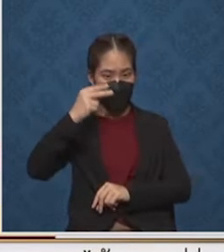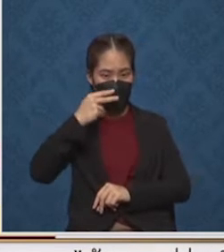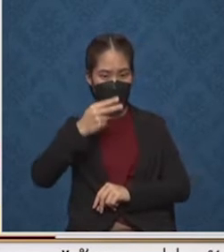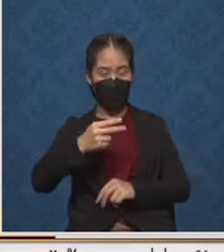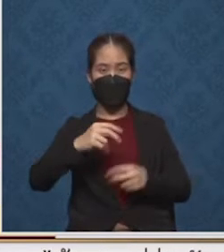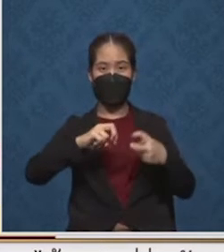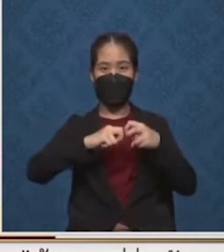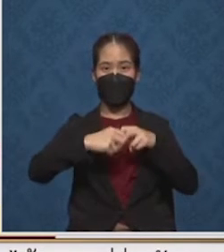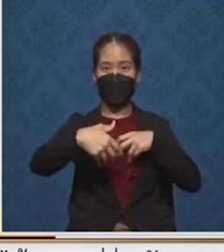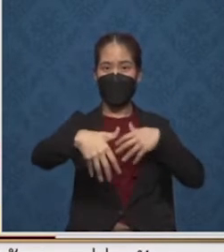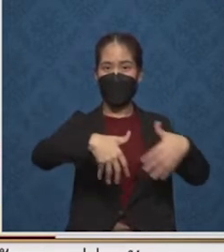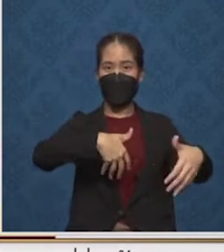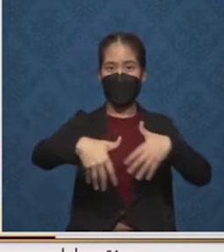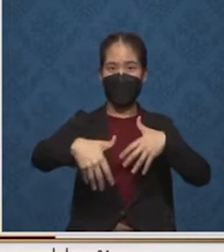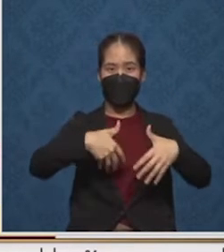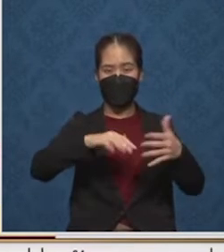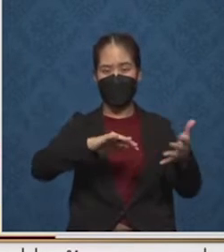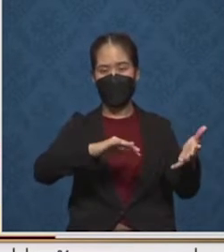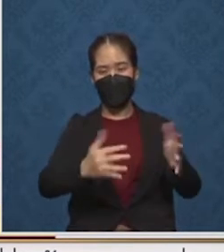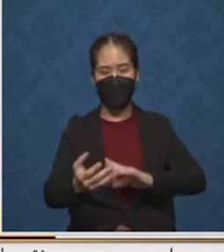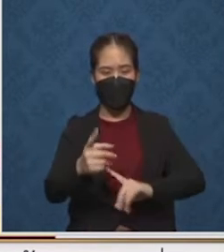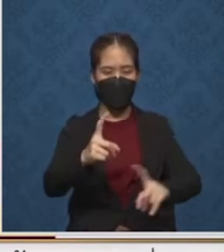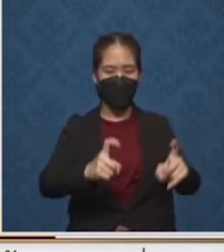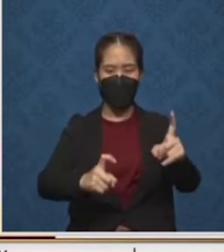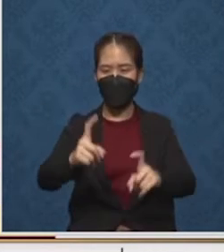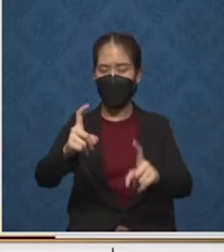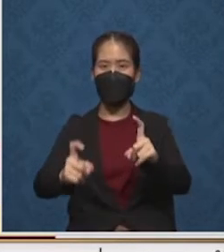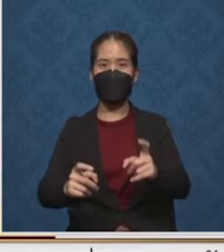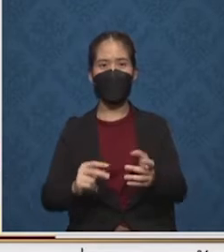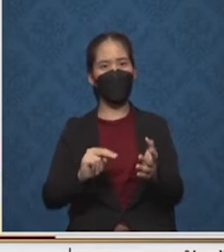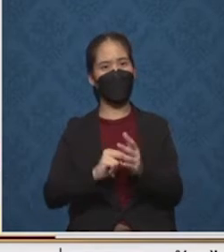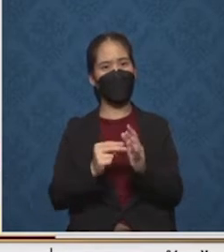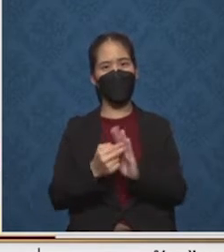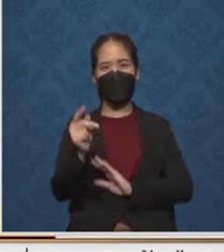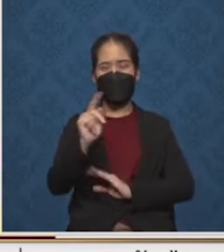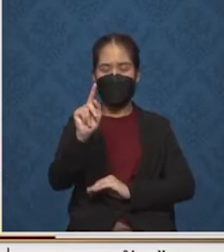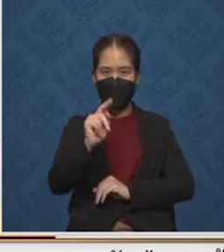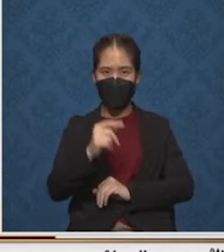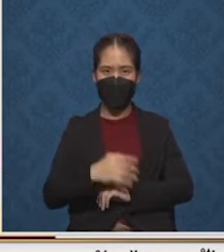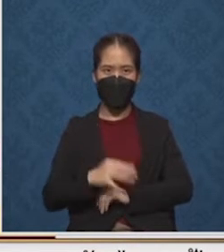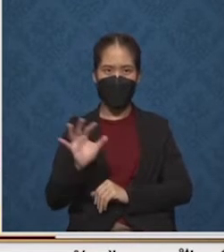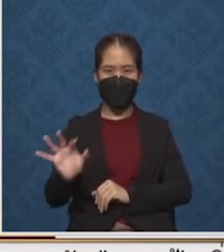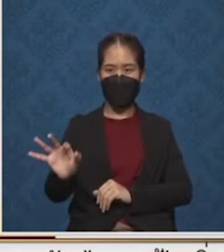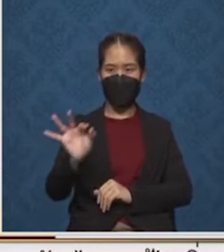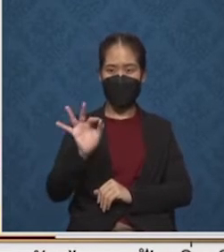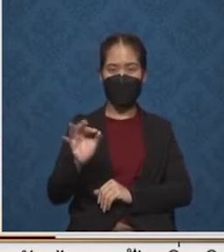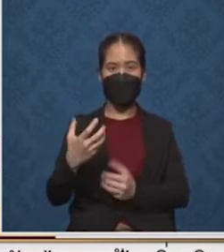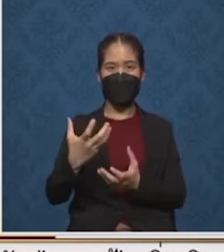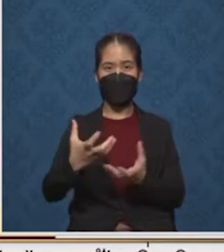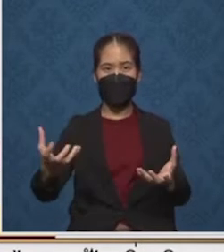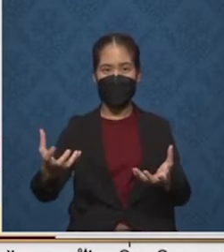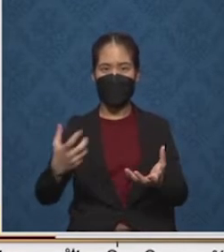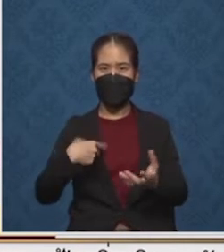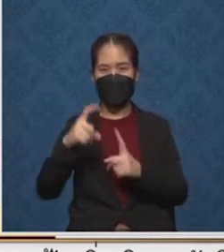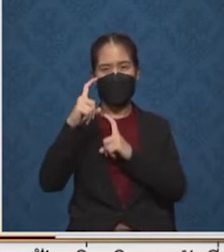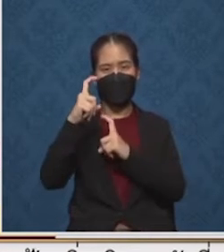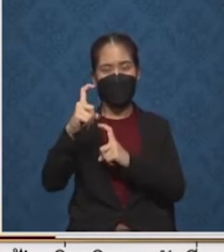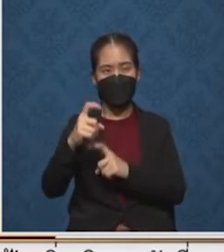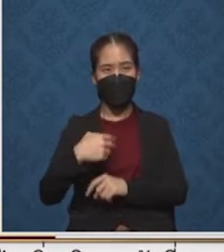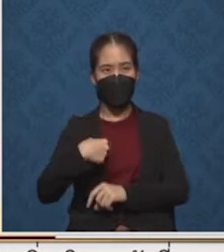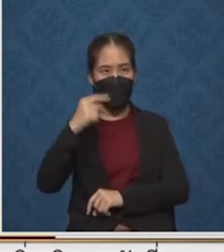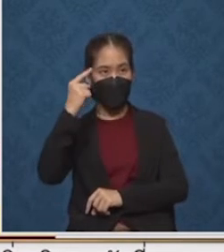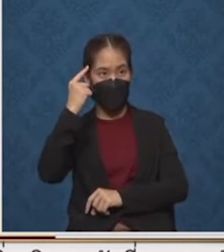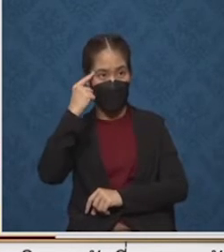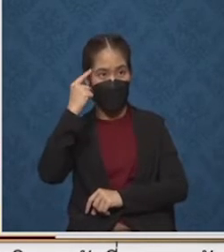อย่างเห็นพี่น้องประชาชนต้องเจ็บปวดรับสายเนี่ยไม่มีทางตัดสินเลยครับที่จะไปเลือกเอาของที่มันเสี่ยงมากท่านเลย